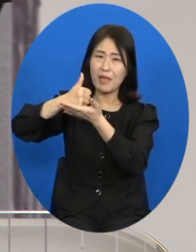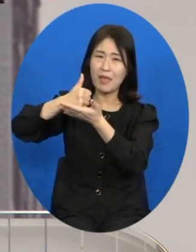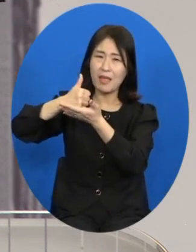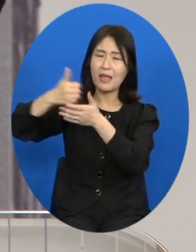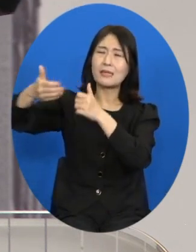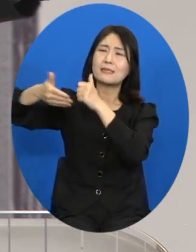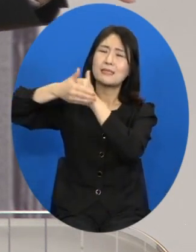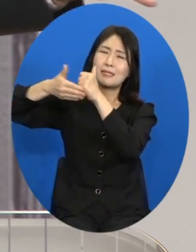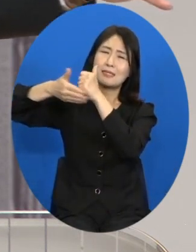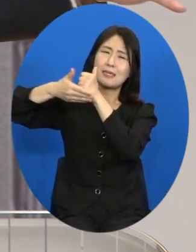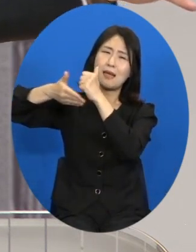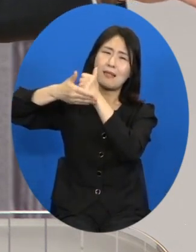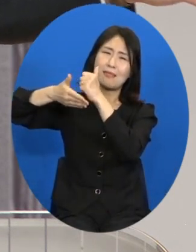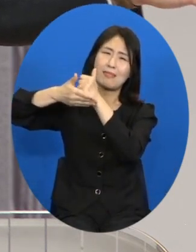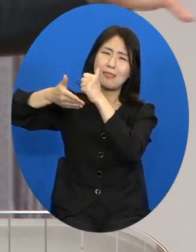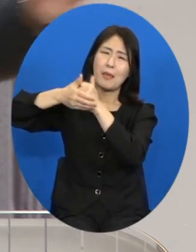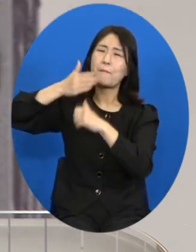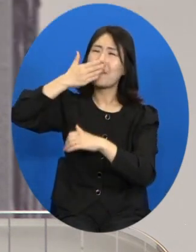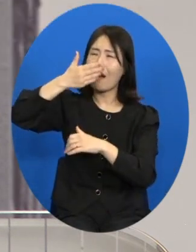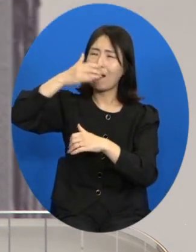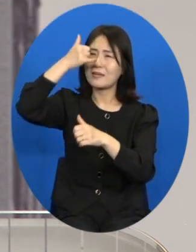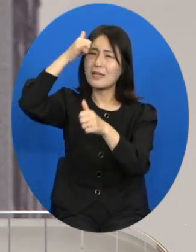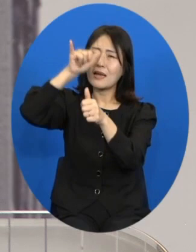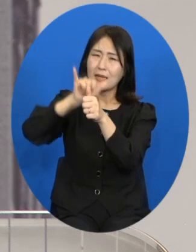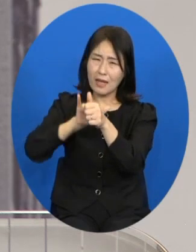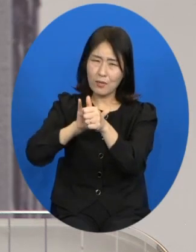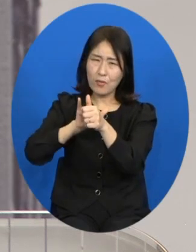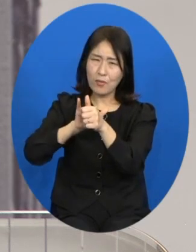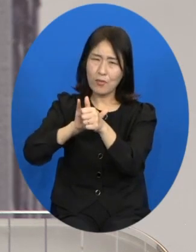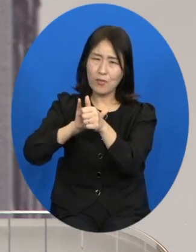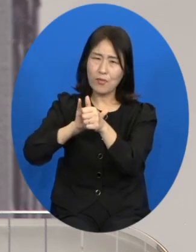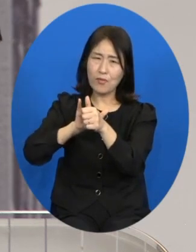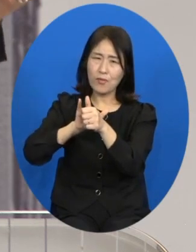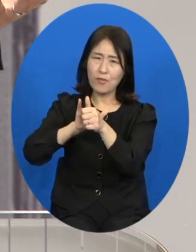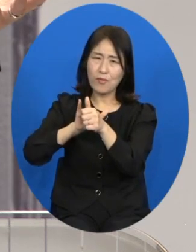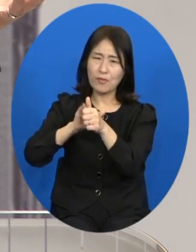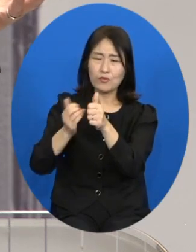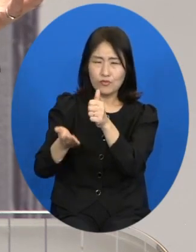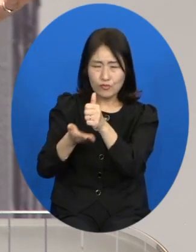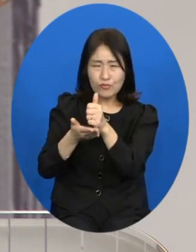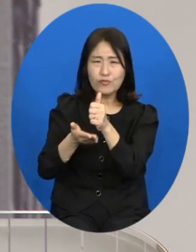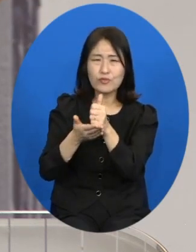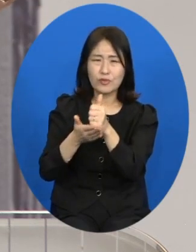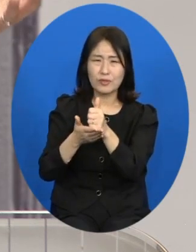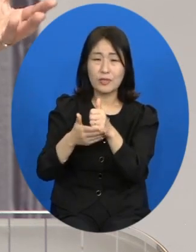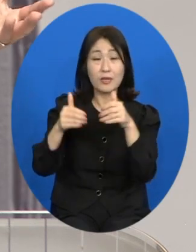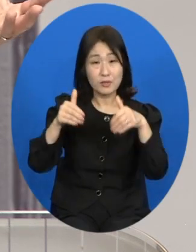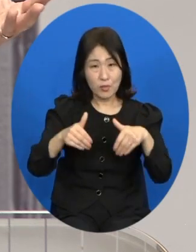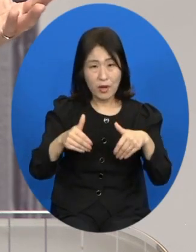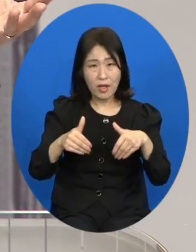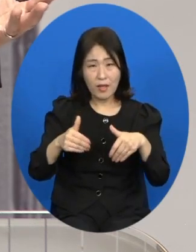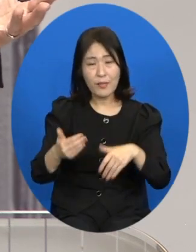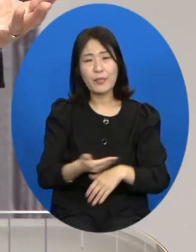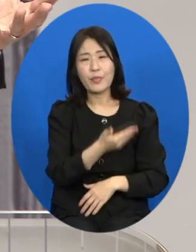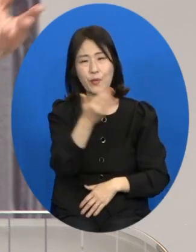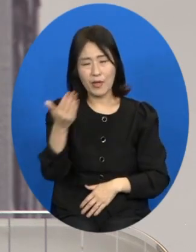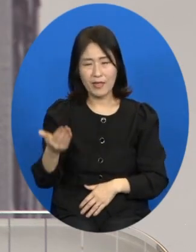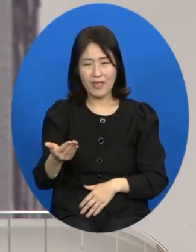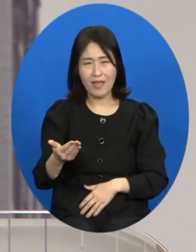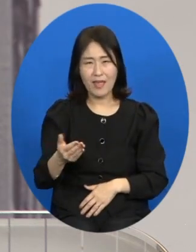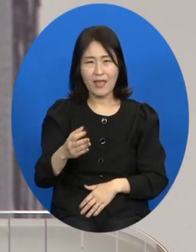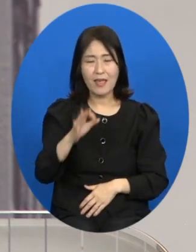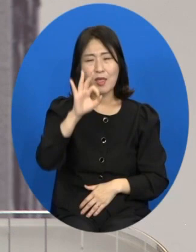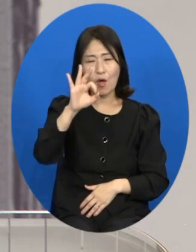착하고 충성된 총아 너에게 열 고의 권사를 주겠다